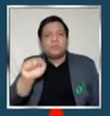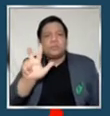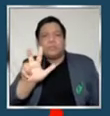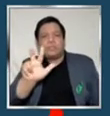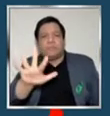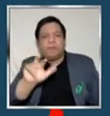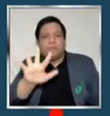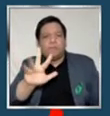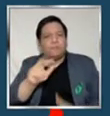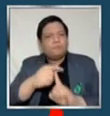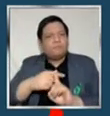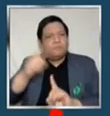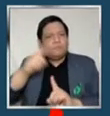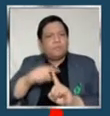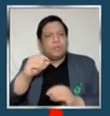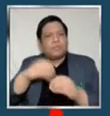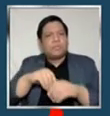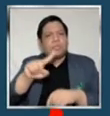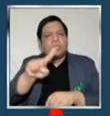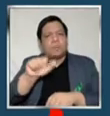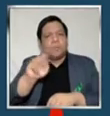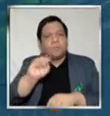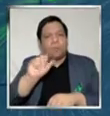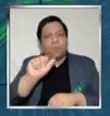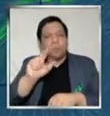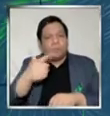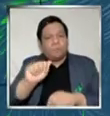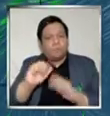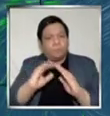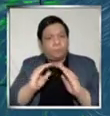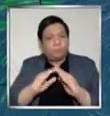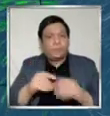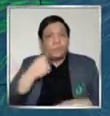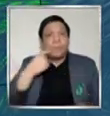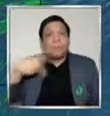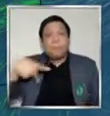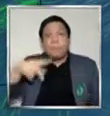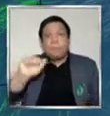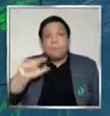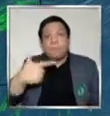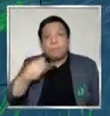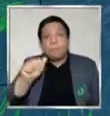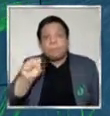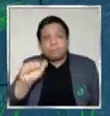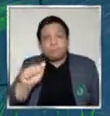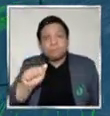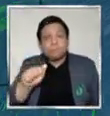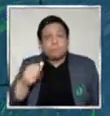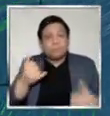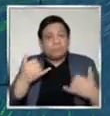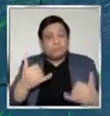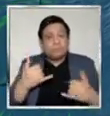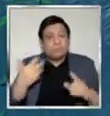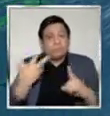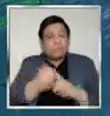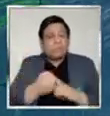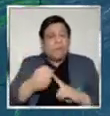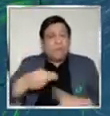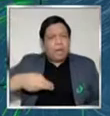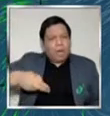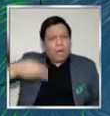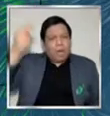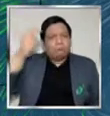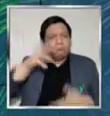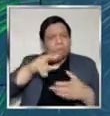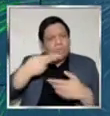may Zamboanga City. Mga puso, ayon sa PAGASA, nananatiling apektado ng ridges ng high pressure area. Ito po yung